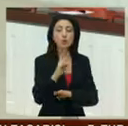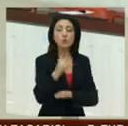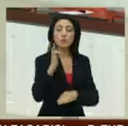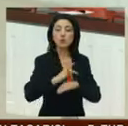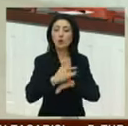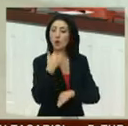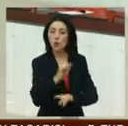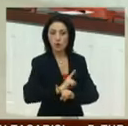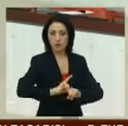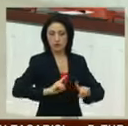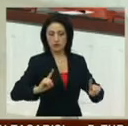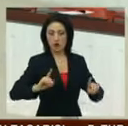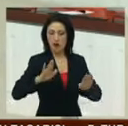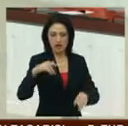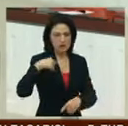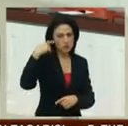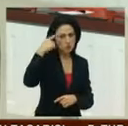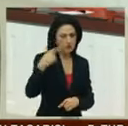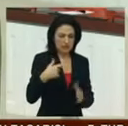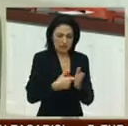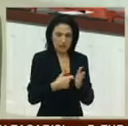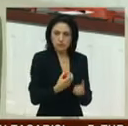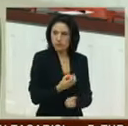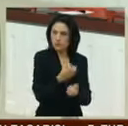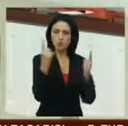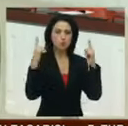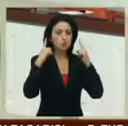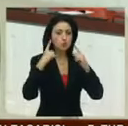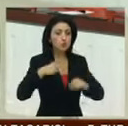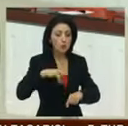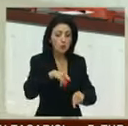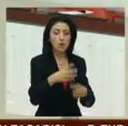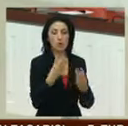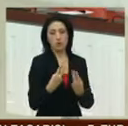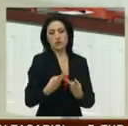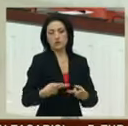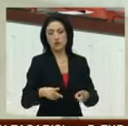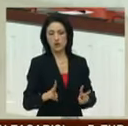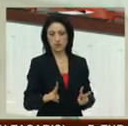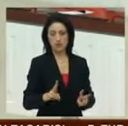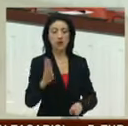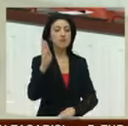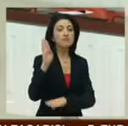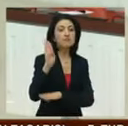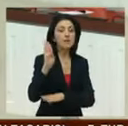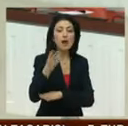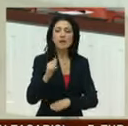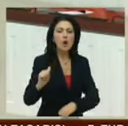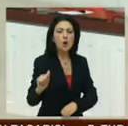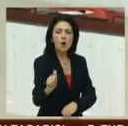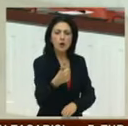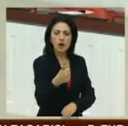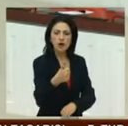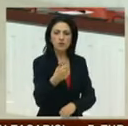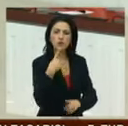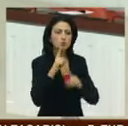olmayacak. Eğer derdimiz marka olmaksa ancak böyle marka olunur. Demokraside en önemli kıstas